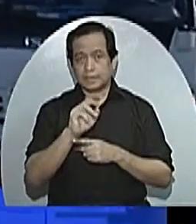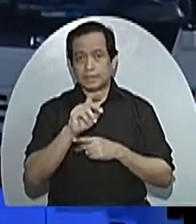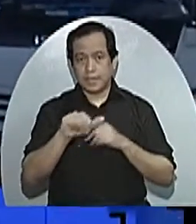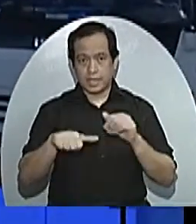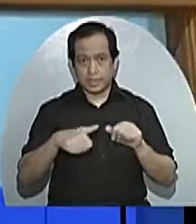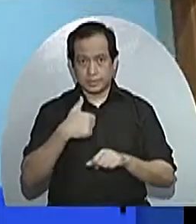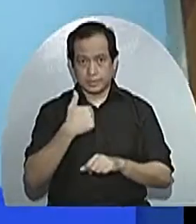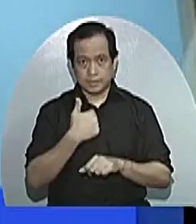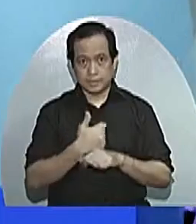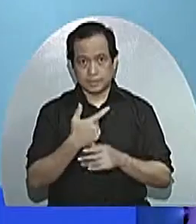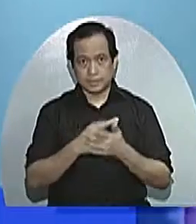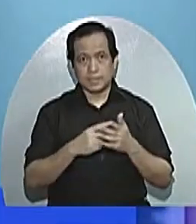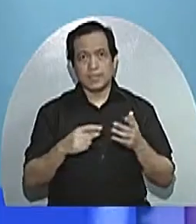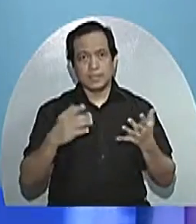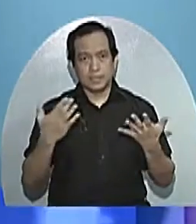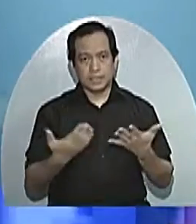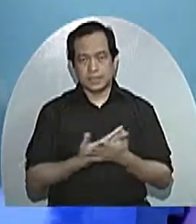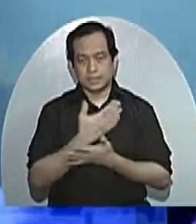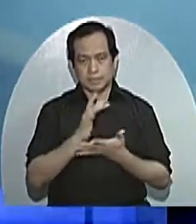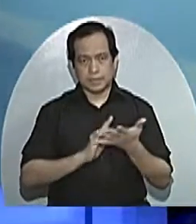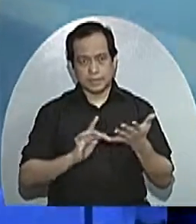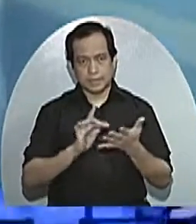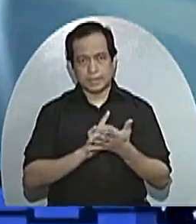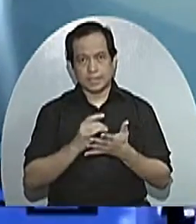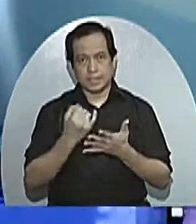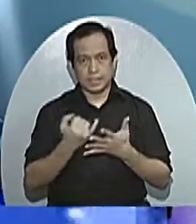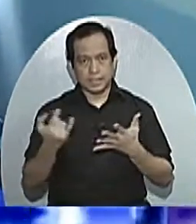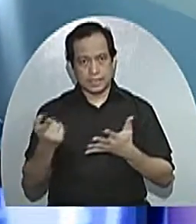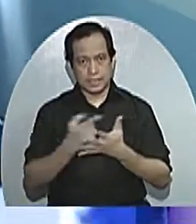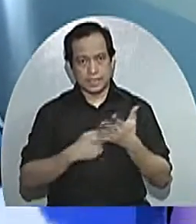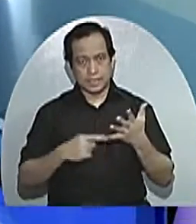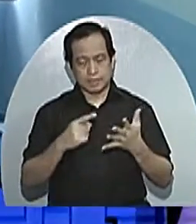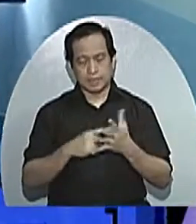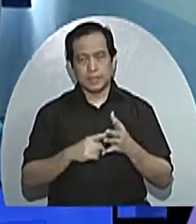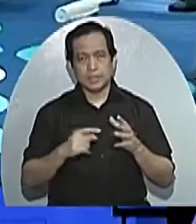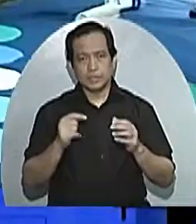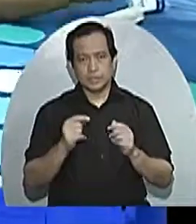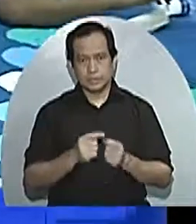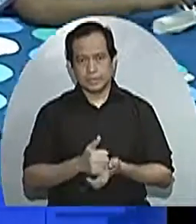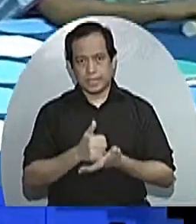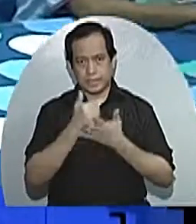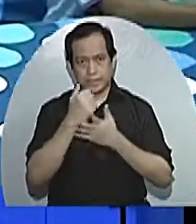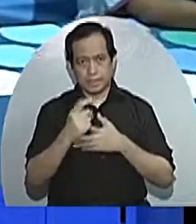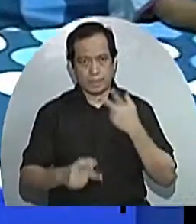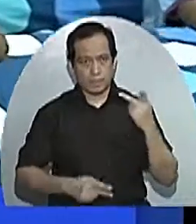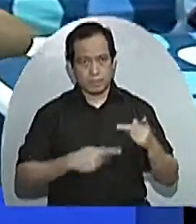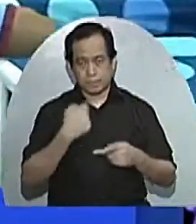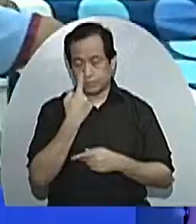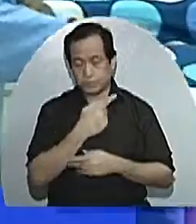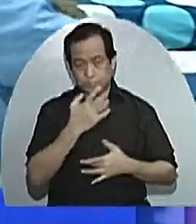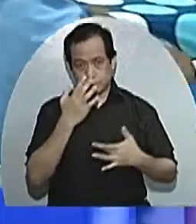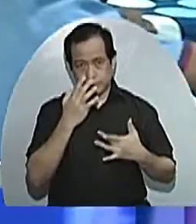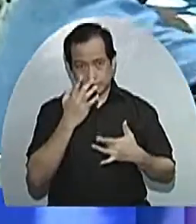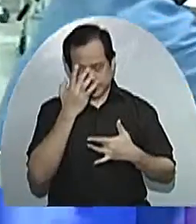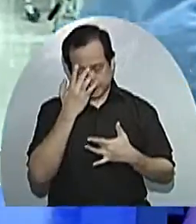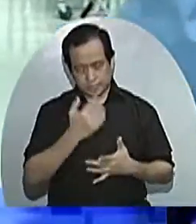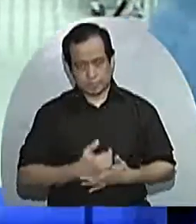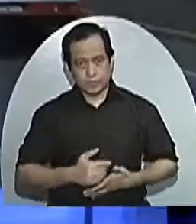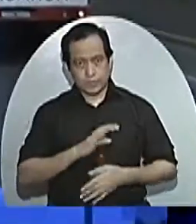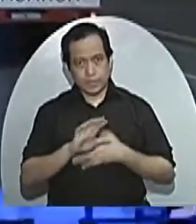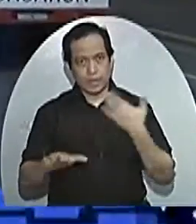SM Foundation ng mga makabagong kagamitang medikal para makatulong sa mga kababayan natin na may